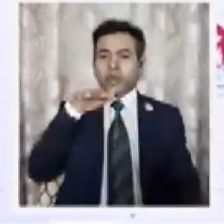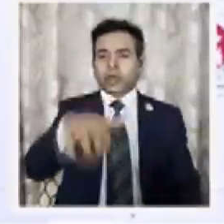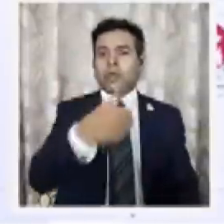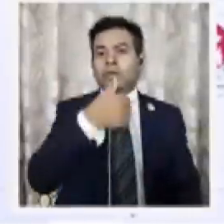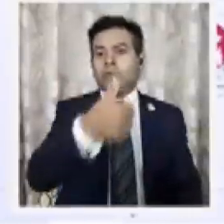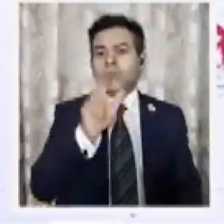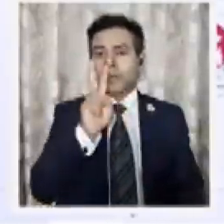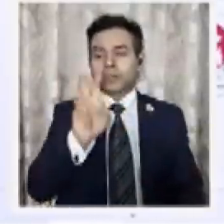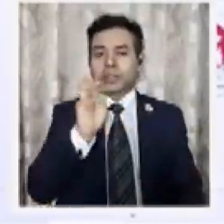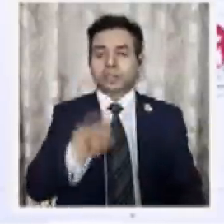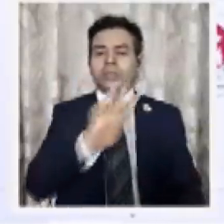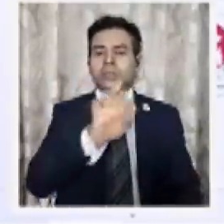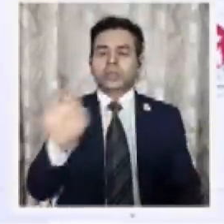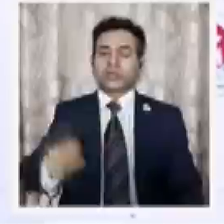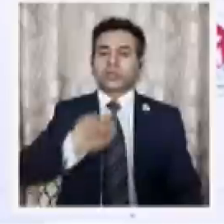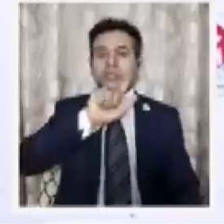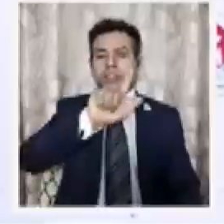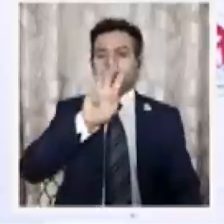মজুদ আছে